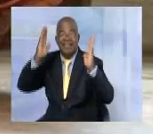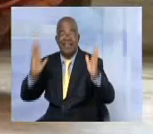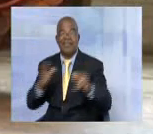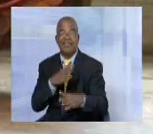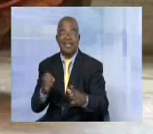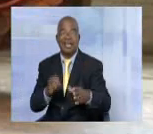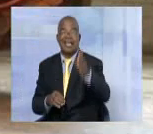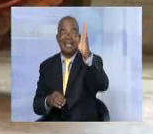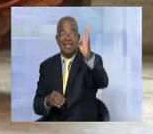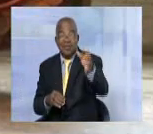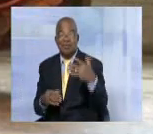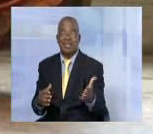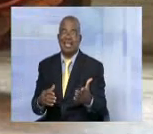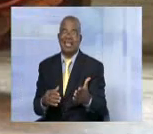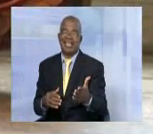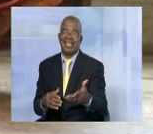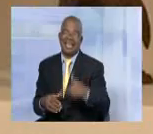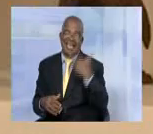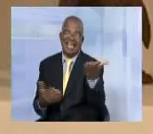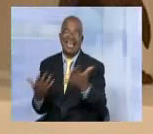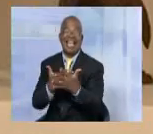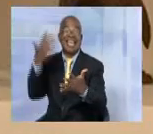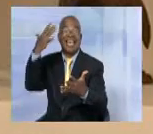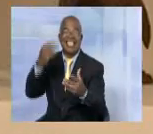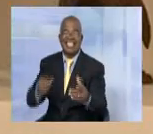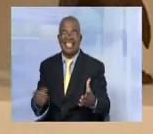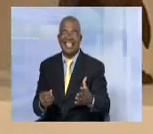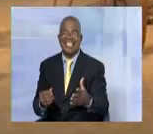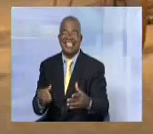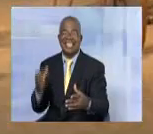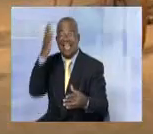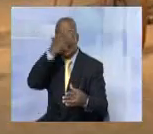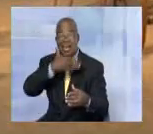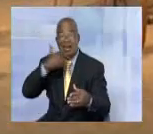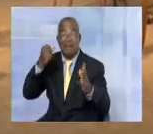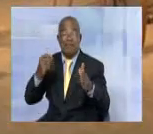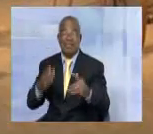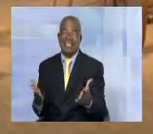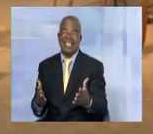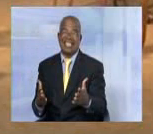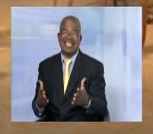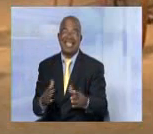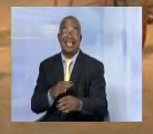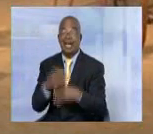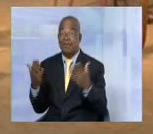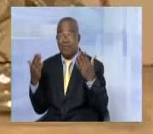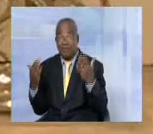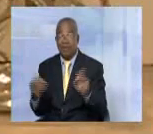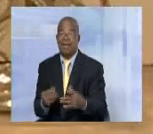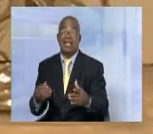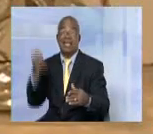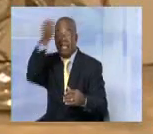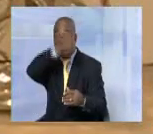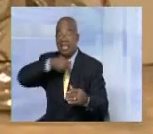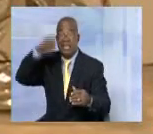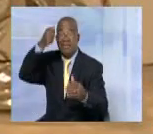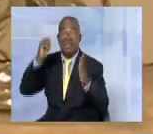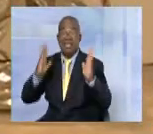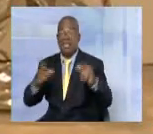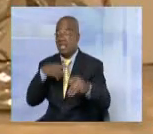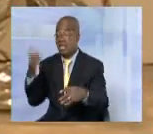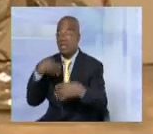Premier musée du design en Afrique, pour l'ouverture, le Moad a fait la part belle aux créateurs d'Afrique du Sud. 200 œuvres sont à